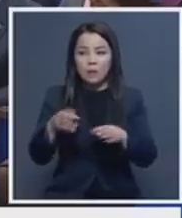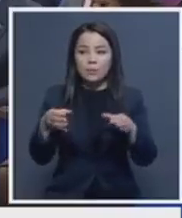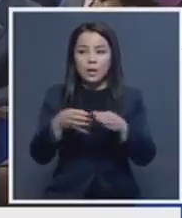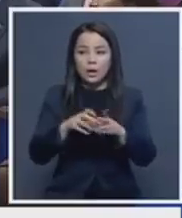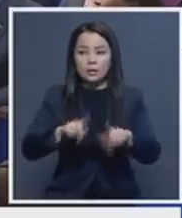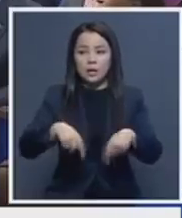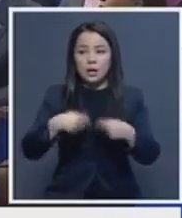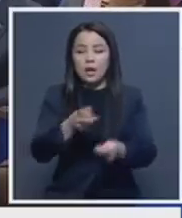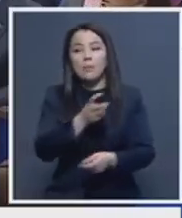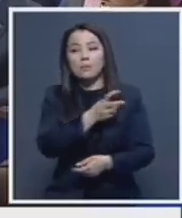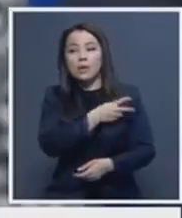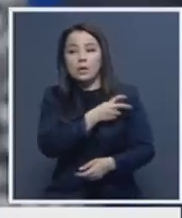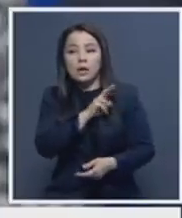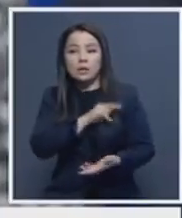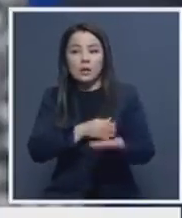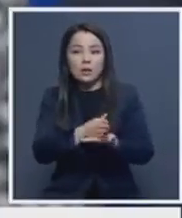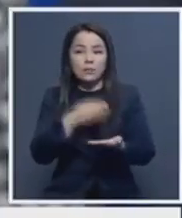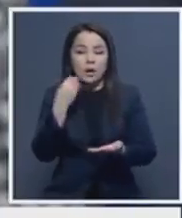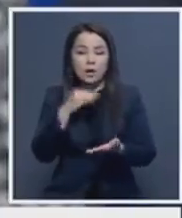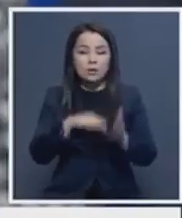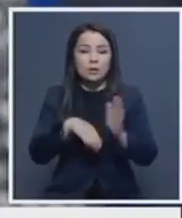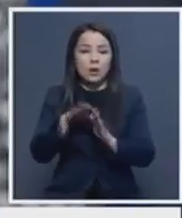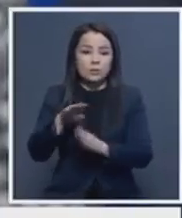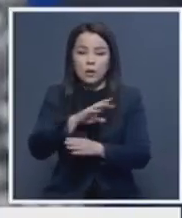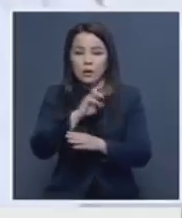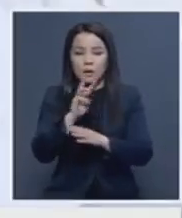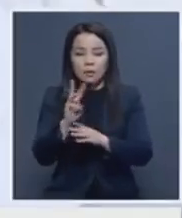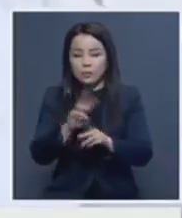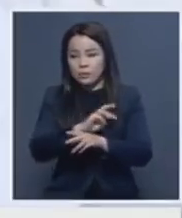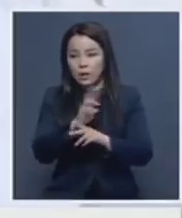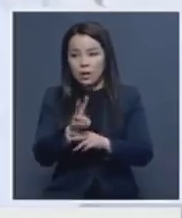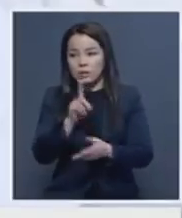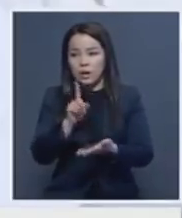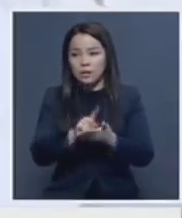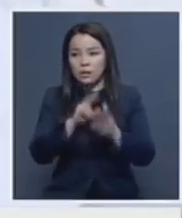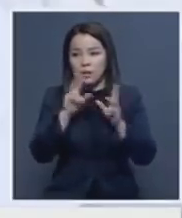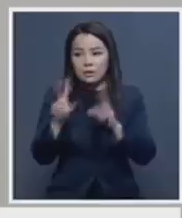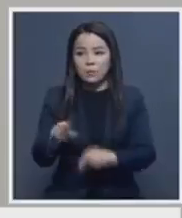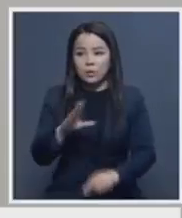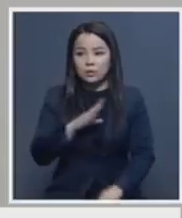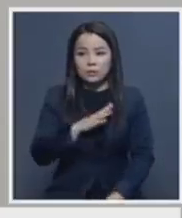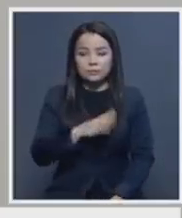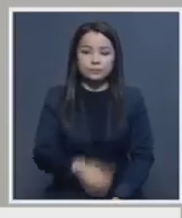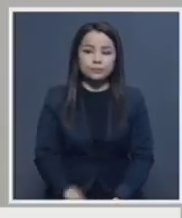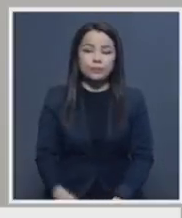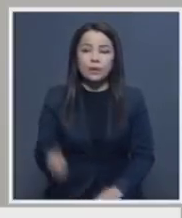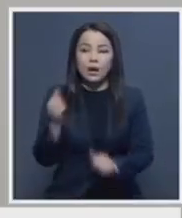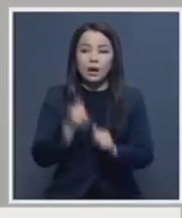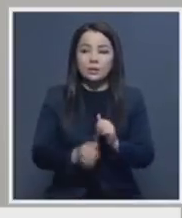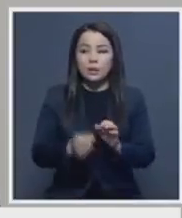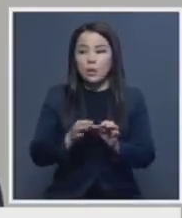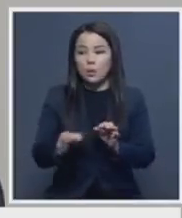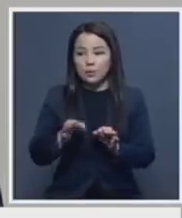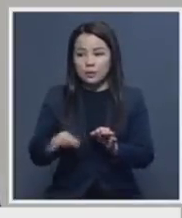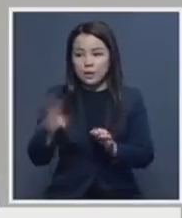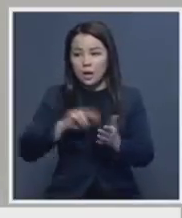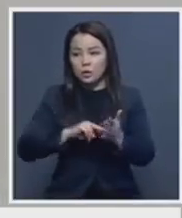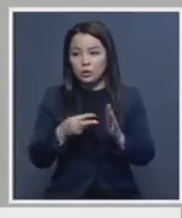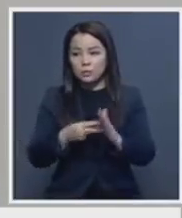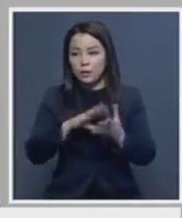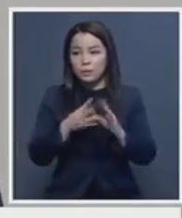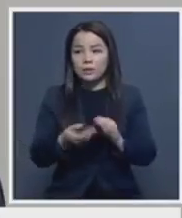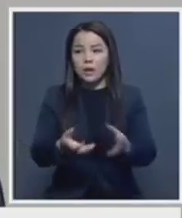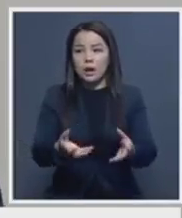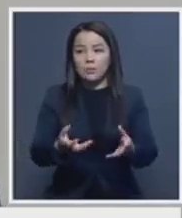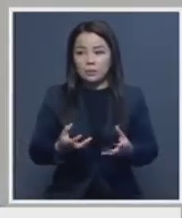қойып, дәрігерлердің қызметінің сапасын арттыратынын атап өтті. Әр өңір бойынша жоспарлар қабылданған.